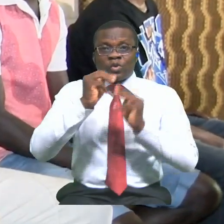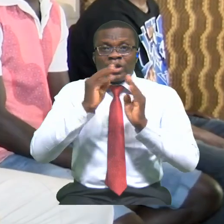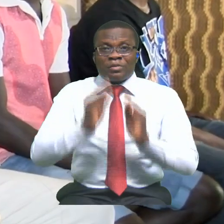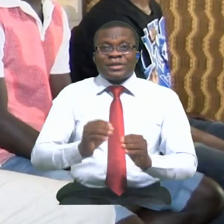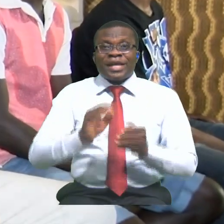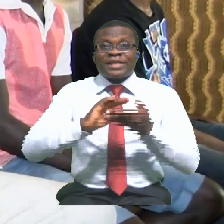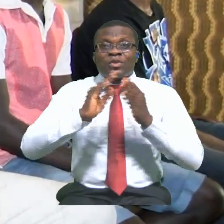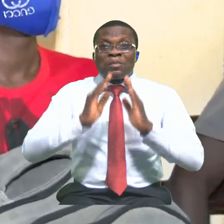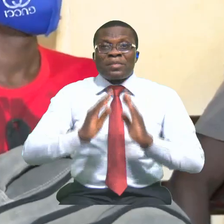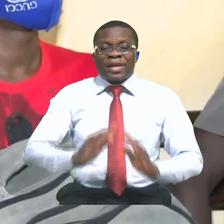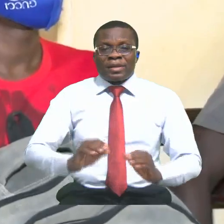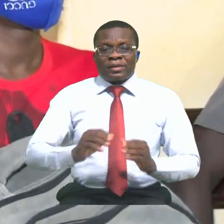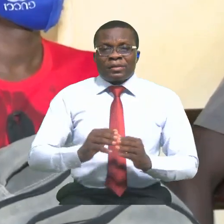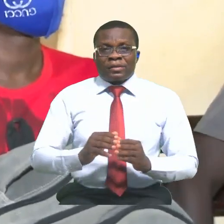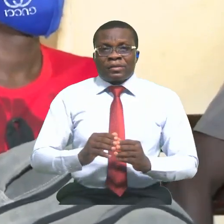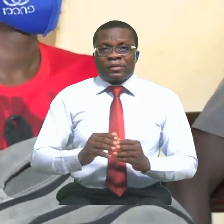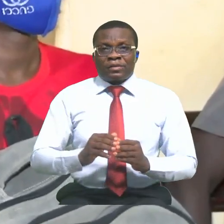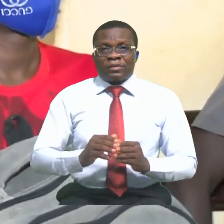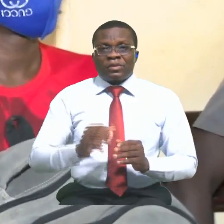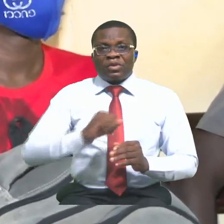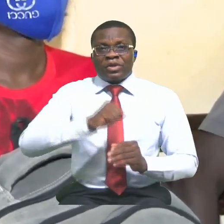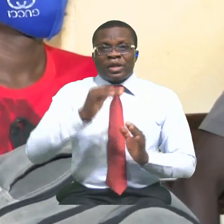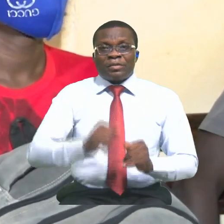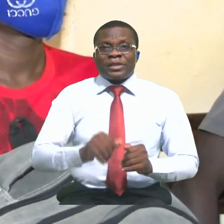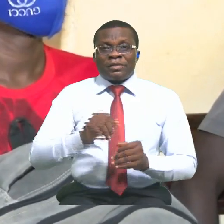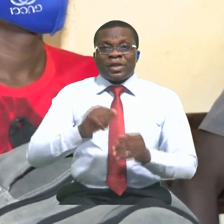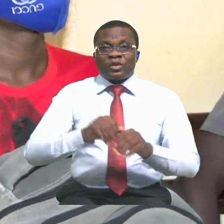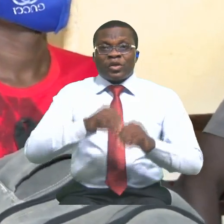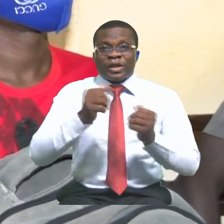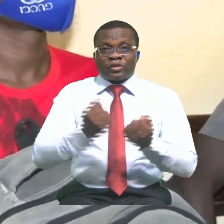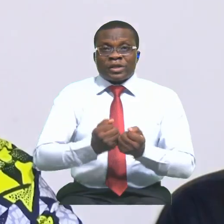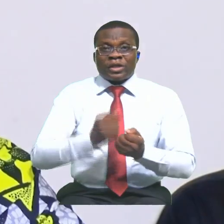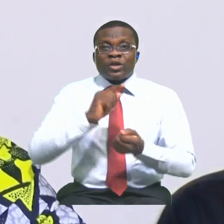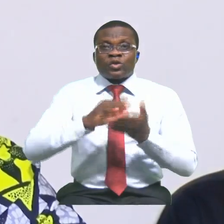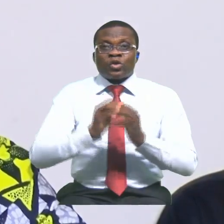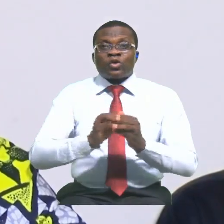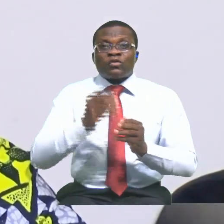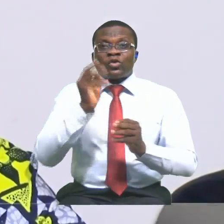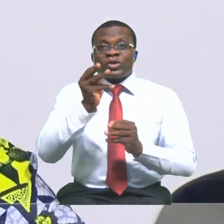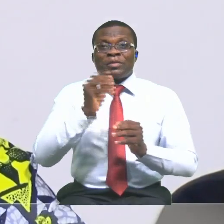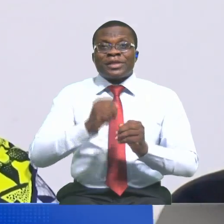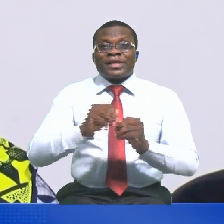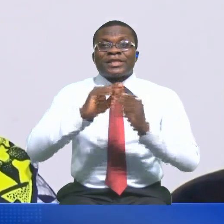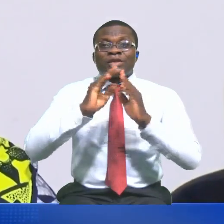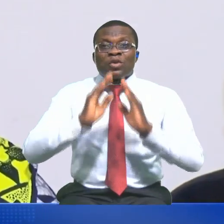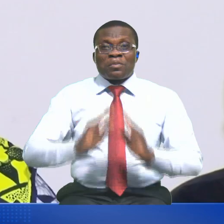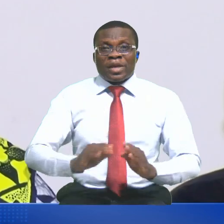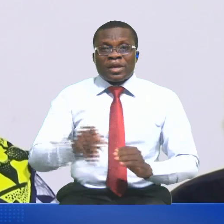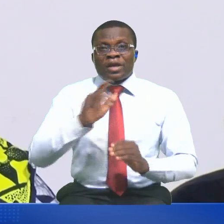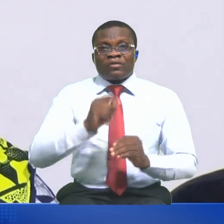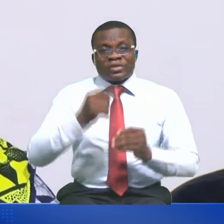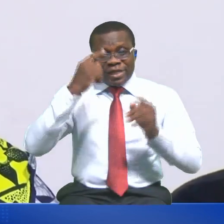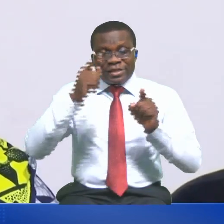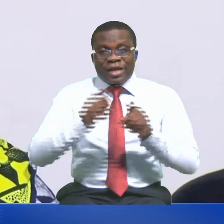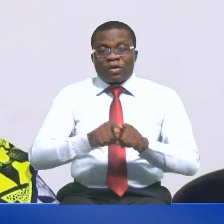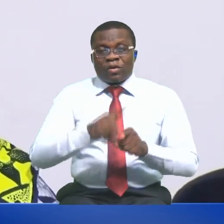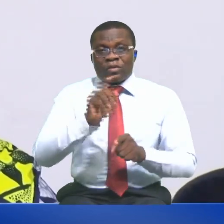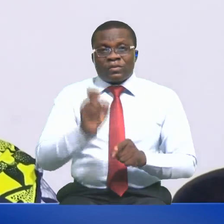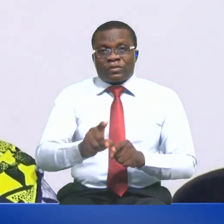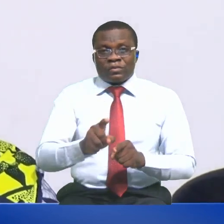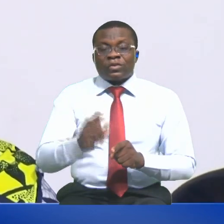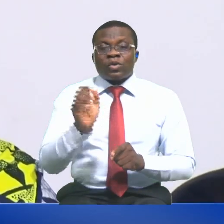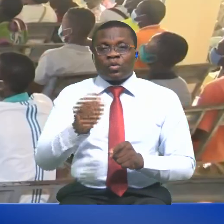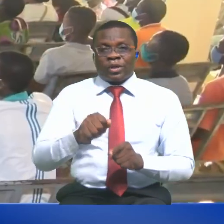paix. Les militants de l'UDBN sont devenus des messagers de paix. Vous êtes d'accord?